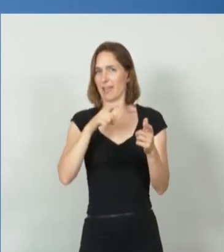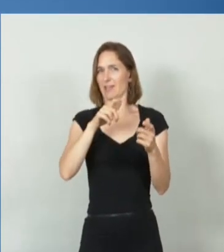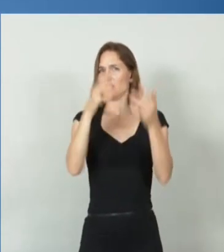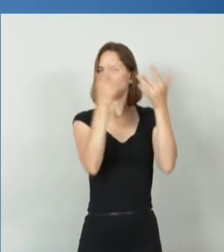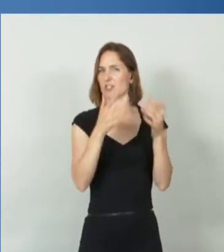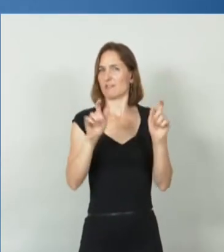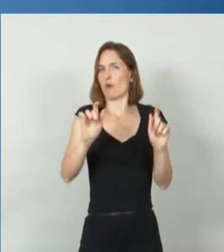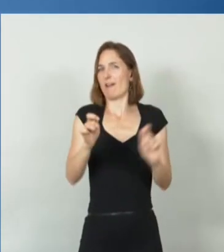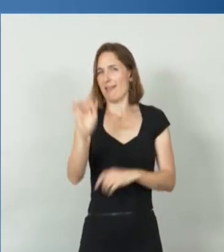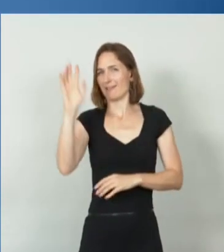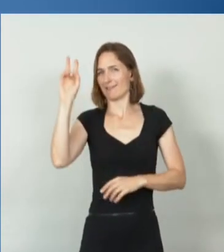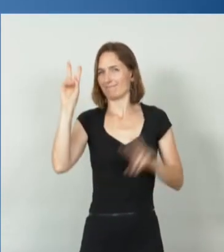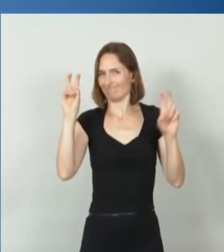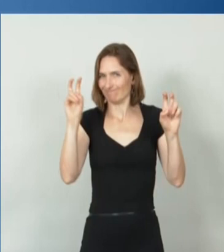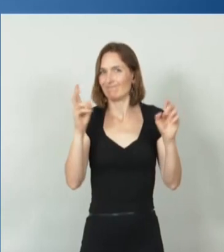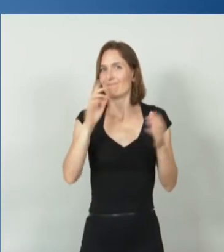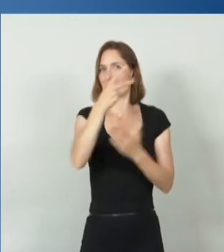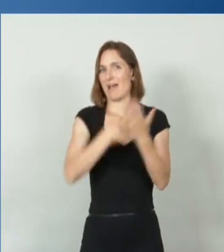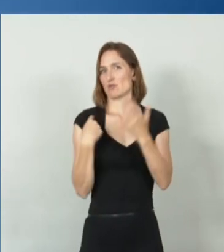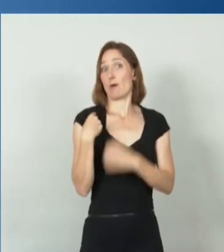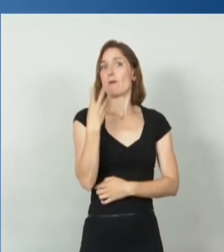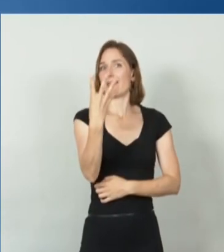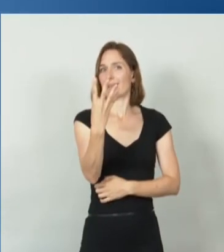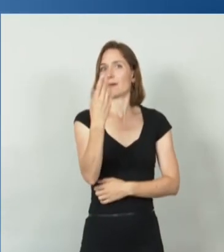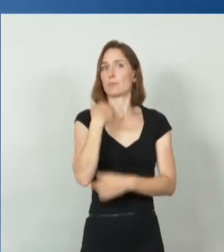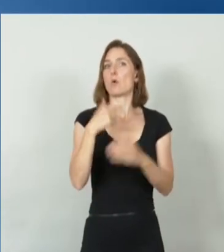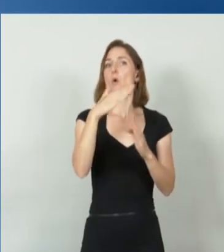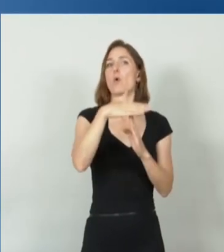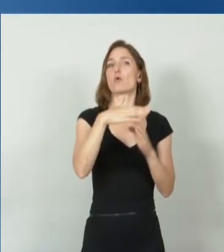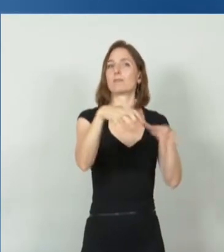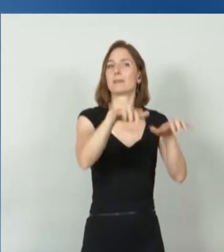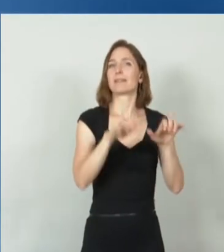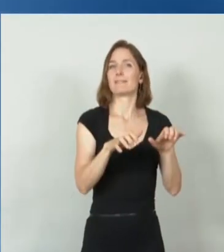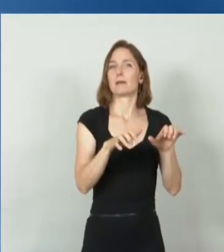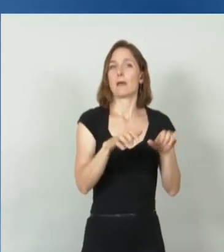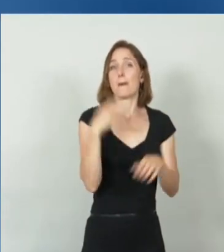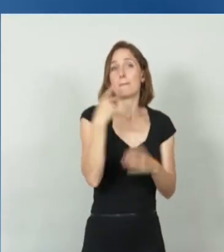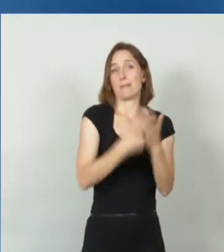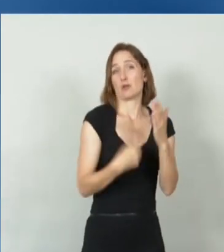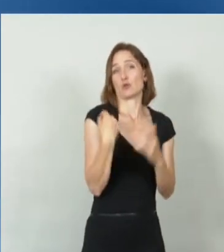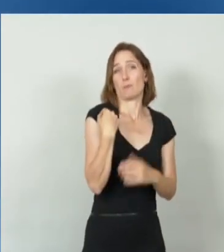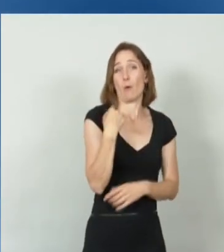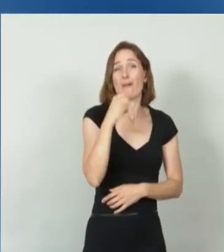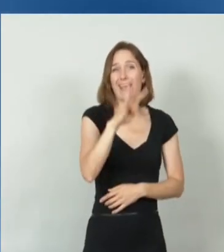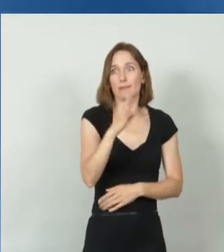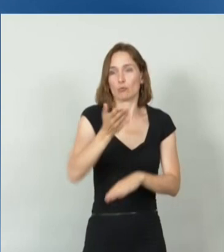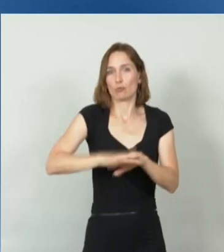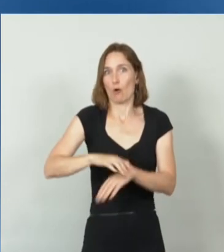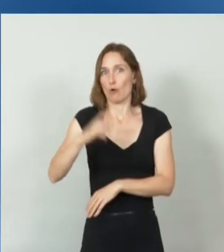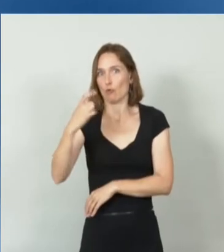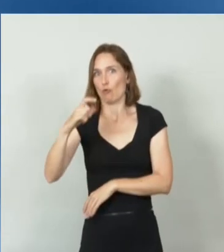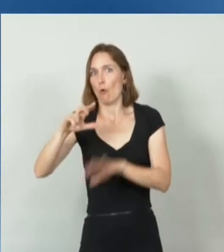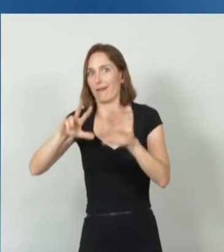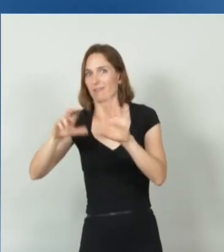en page 4 du dossier de compte administratif en page 4 sur 286 pages donc j'essaye de d'accompagner ce qui